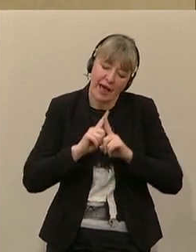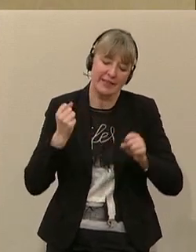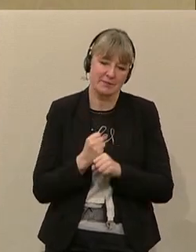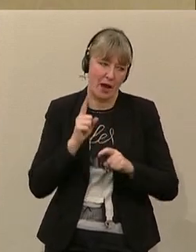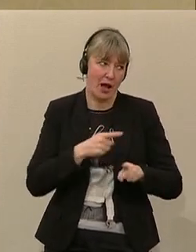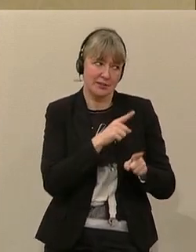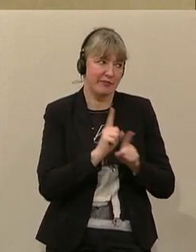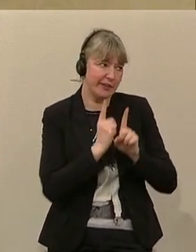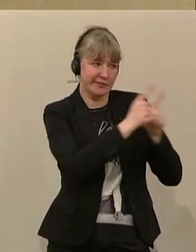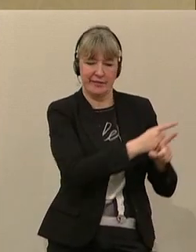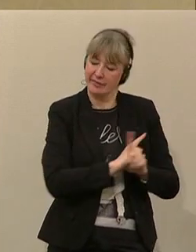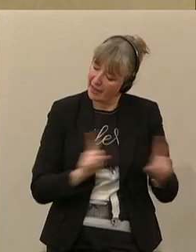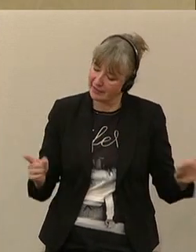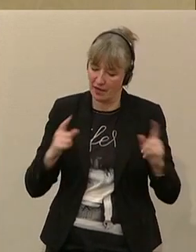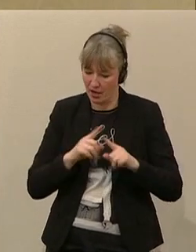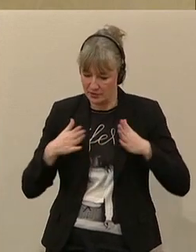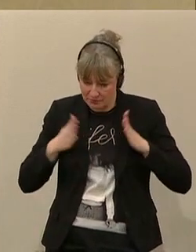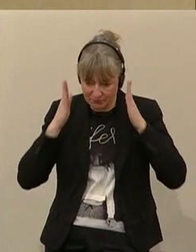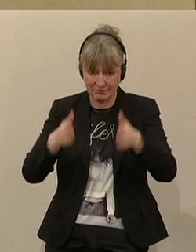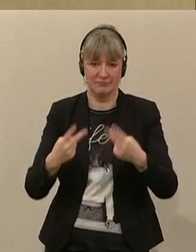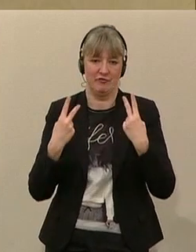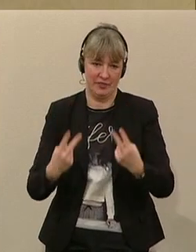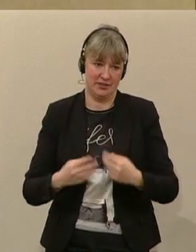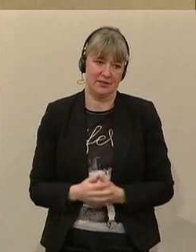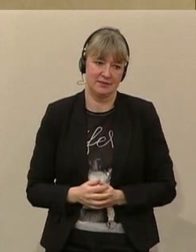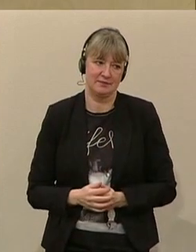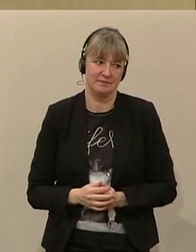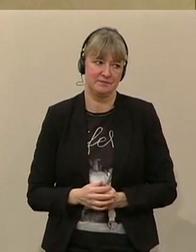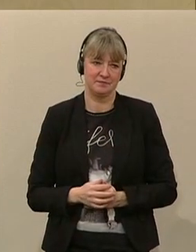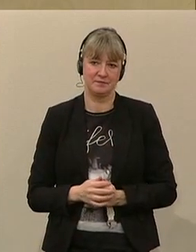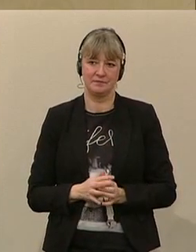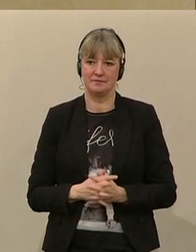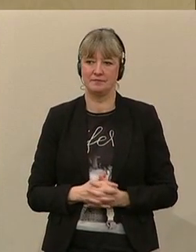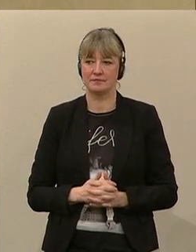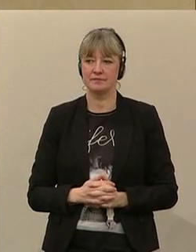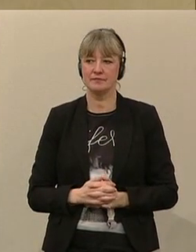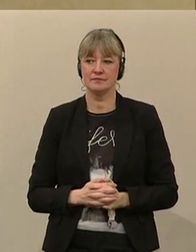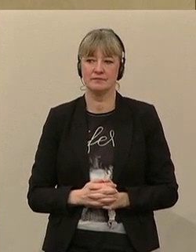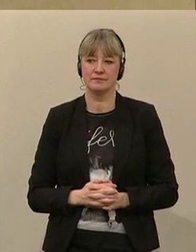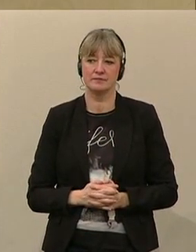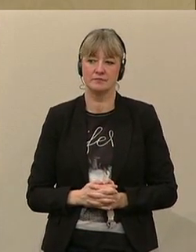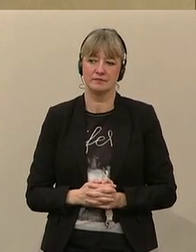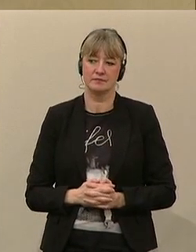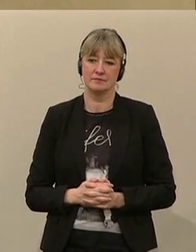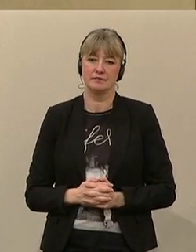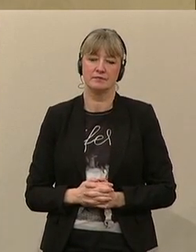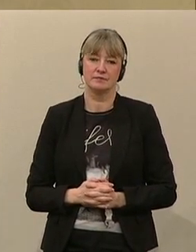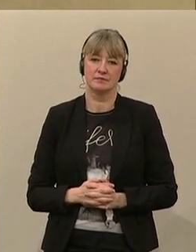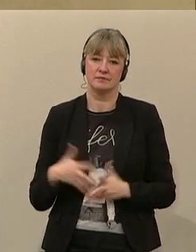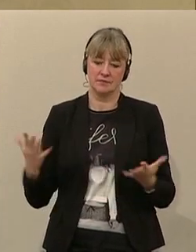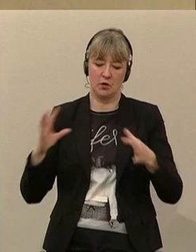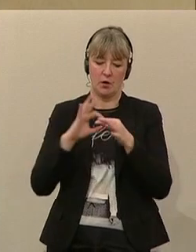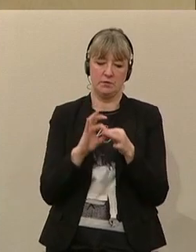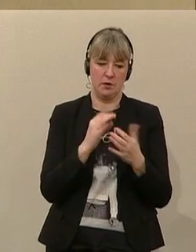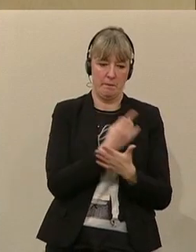und den Weg nicht weiter fortschreiten. Das ist, glaube ich, ganz wesentlich. Meine geschätzten Damen und Herren, die Kombination